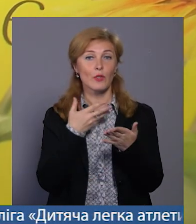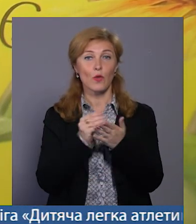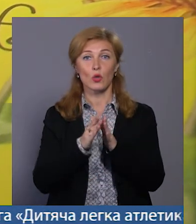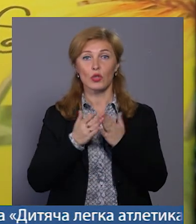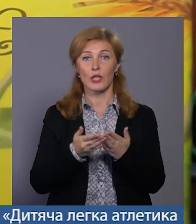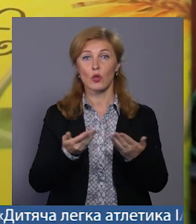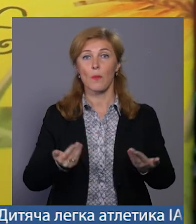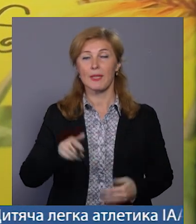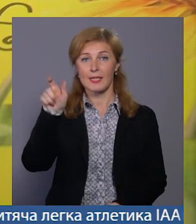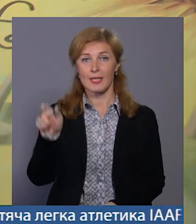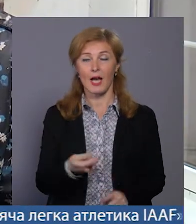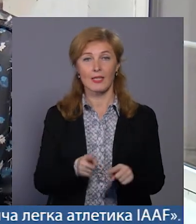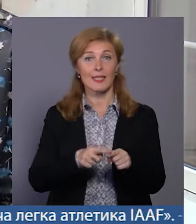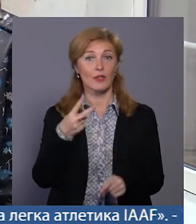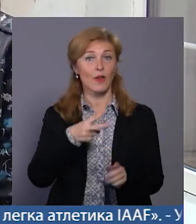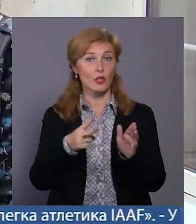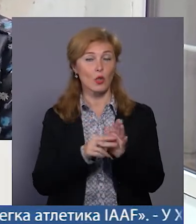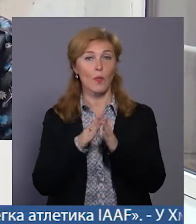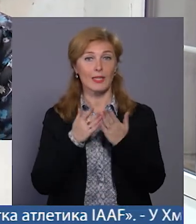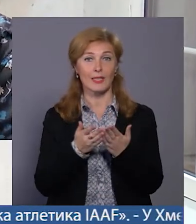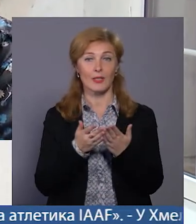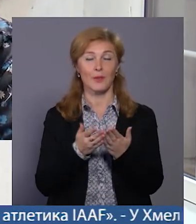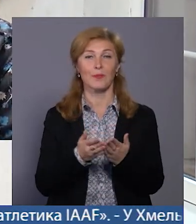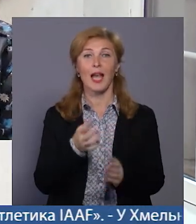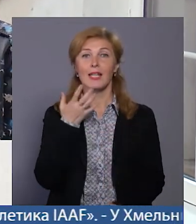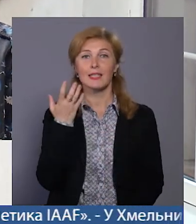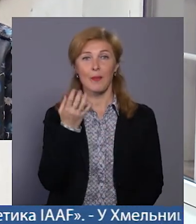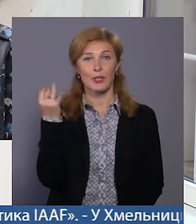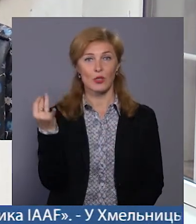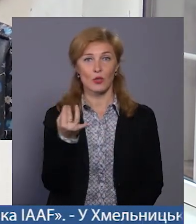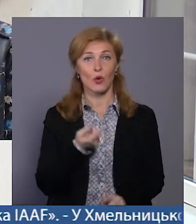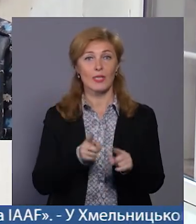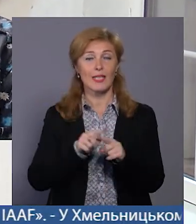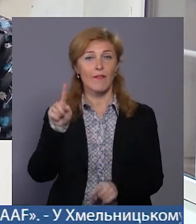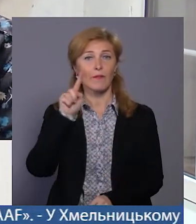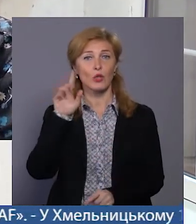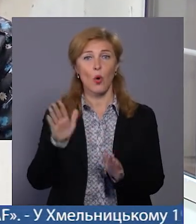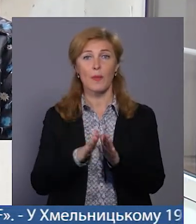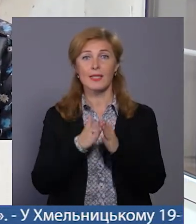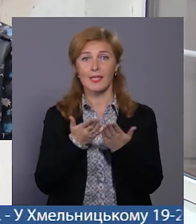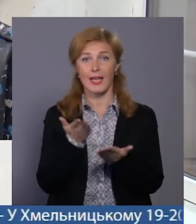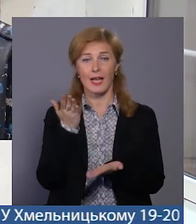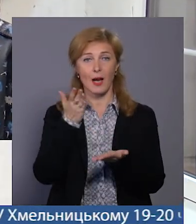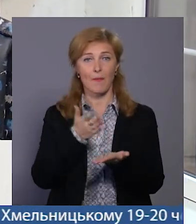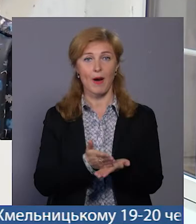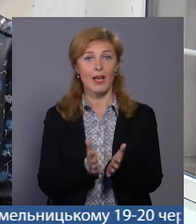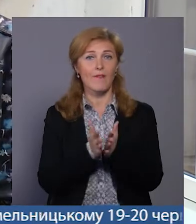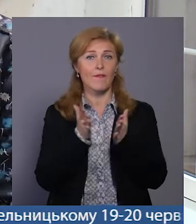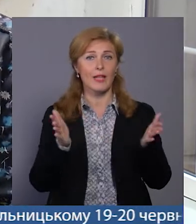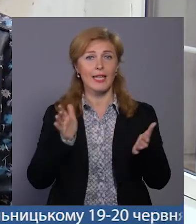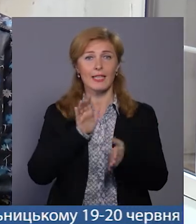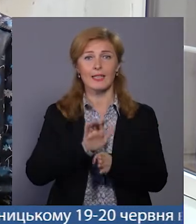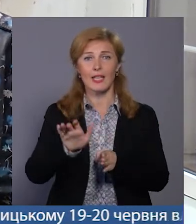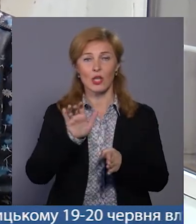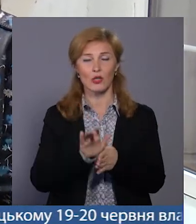Це 27-ма книга у серії «Теплі історії». Це така досить відома серія, яка має великі тиражі. Її